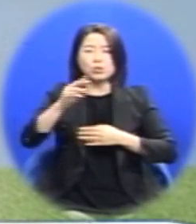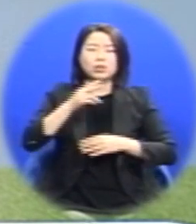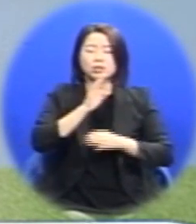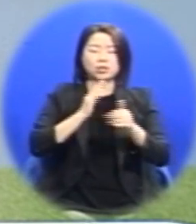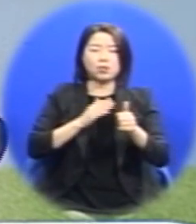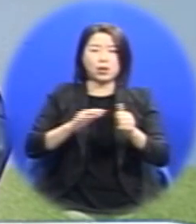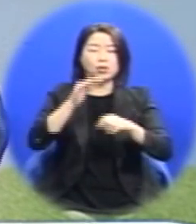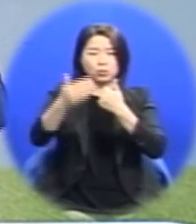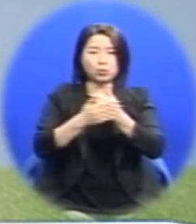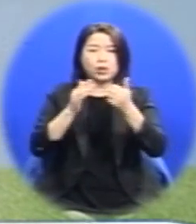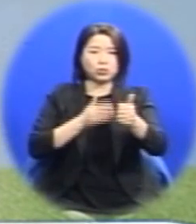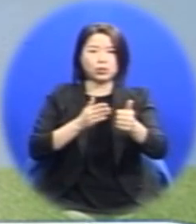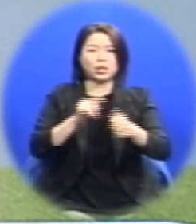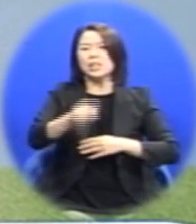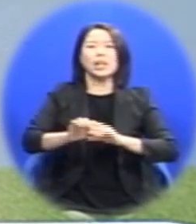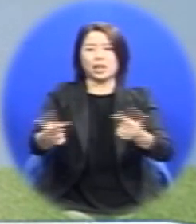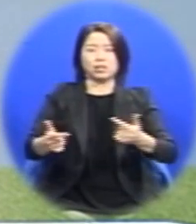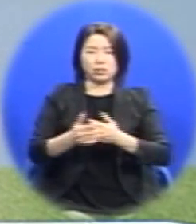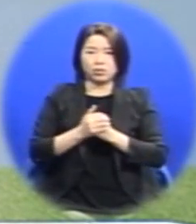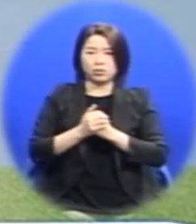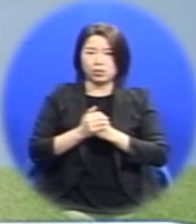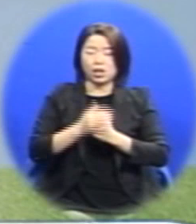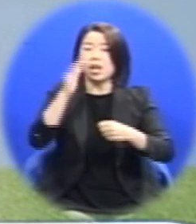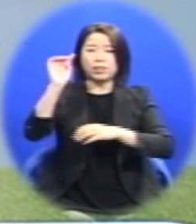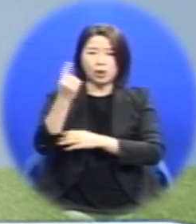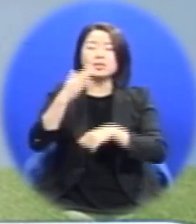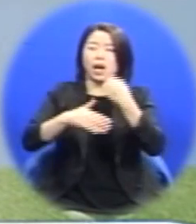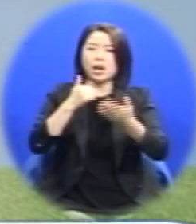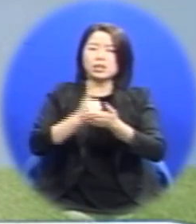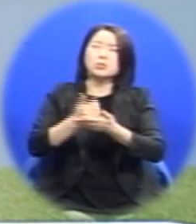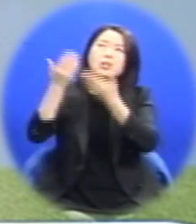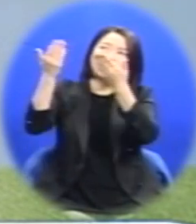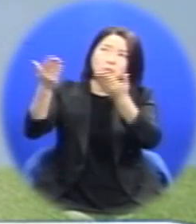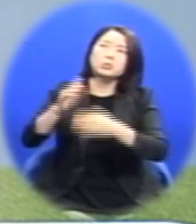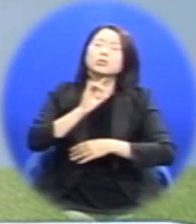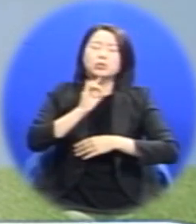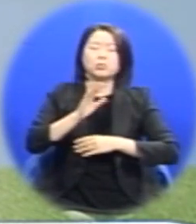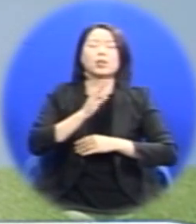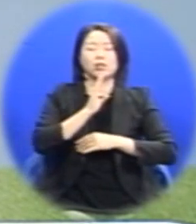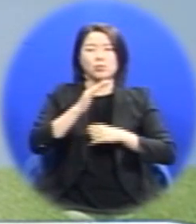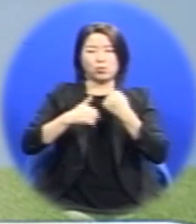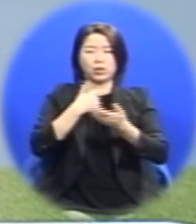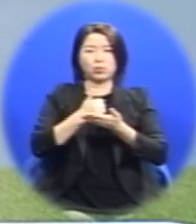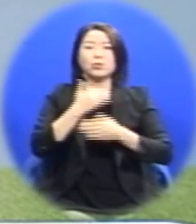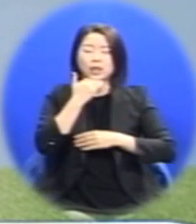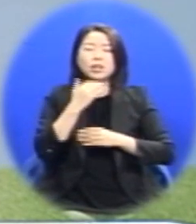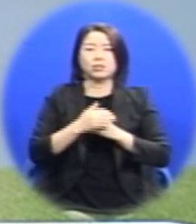도와주세요. 그게 아니었어요. 다윗은 하나님, 그분을 원했고 그분을